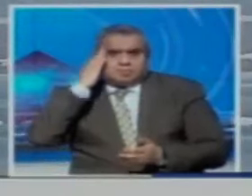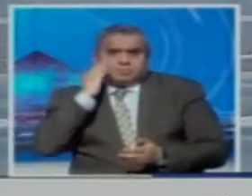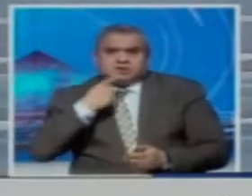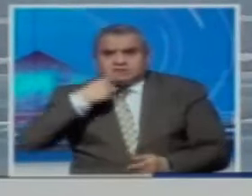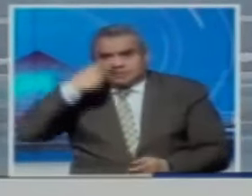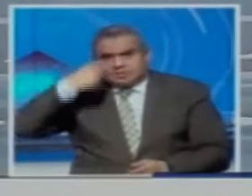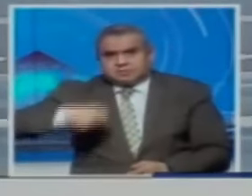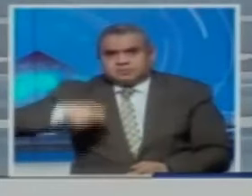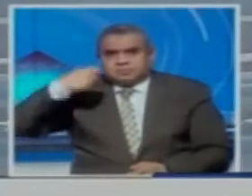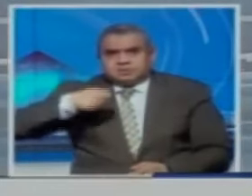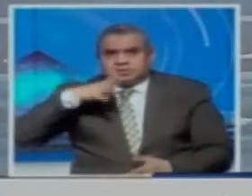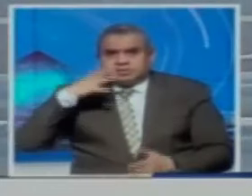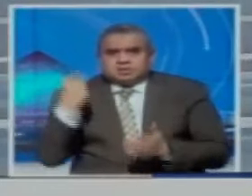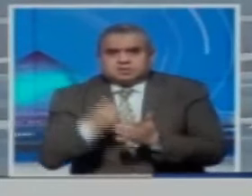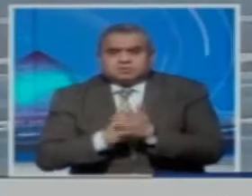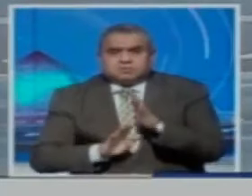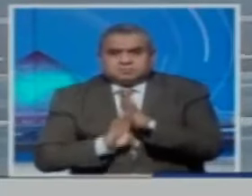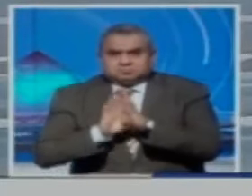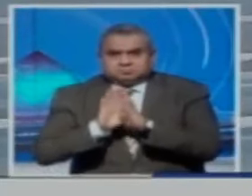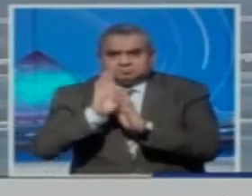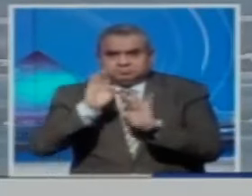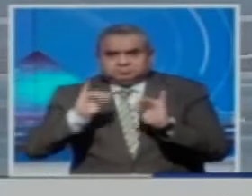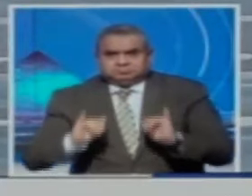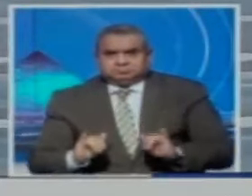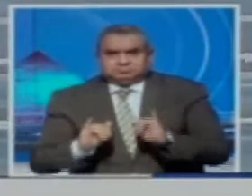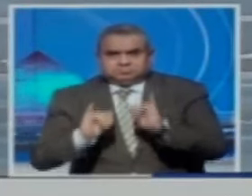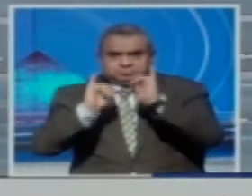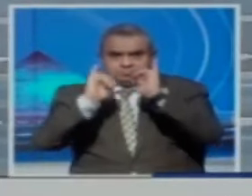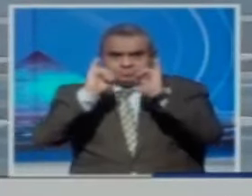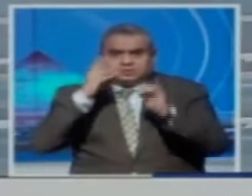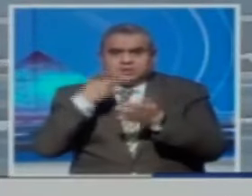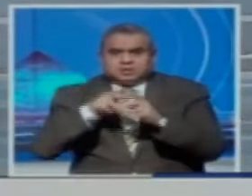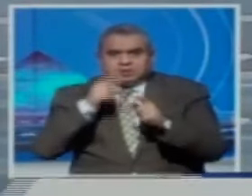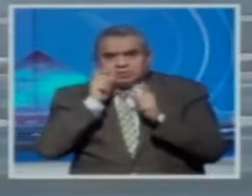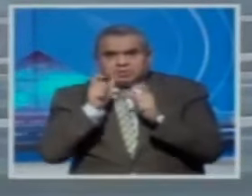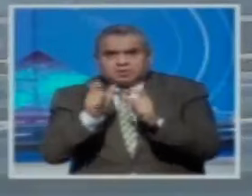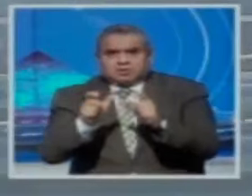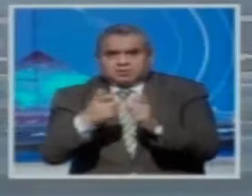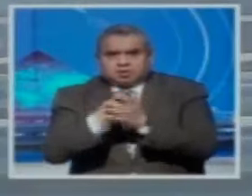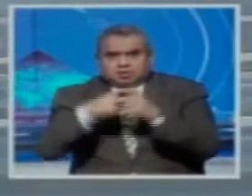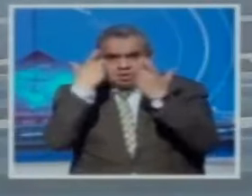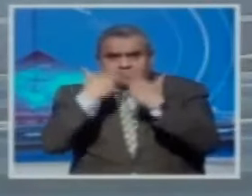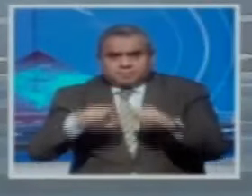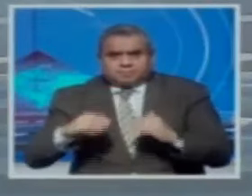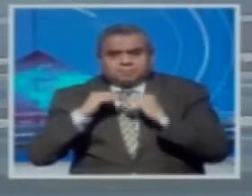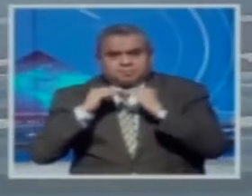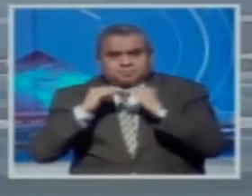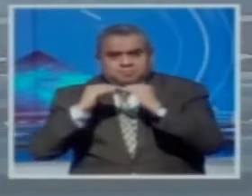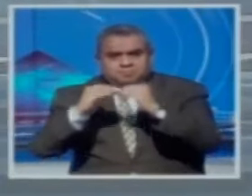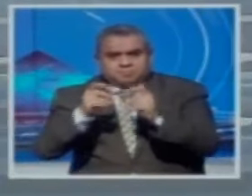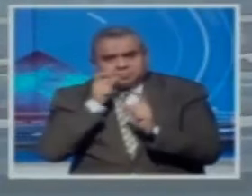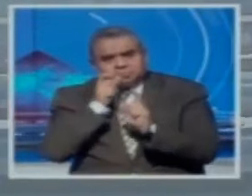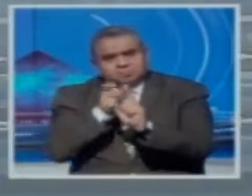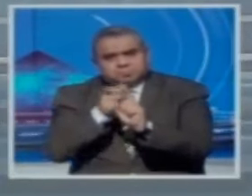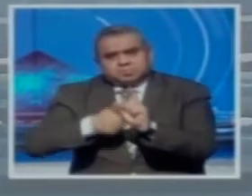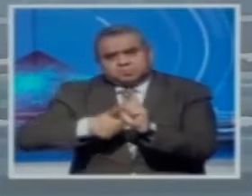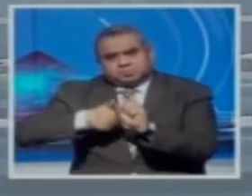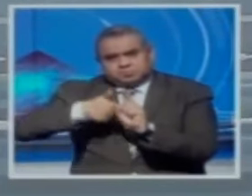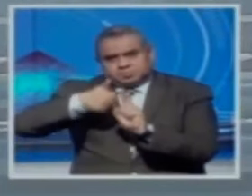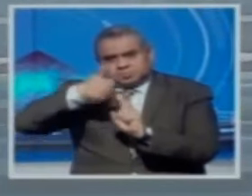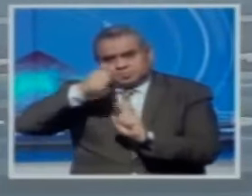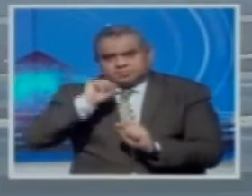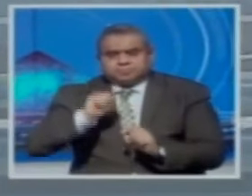التهاني وخالص الأمنيات بدوام التوفيق والسداد، داعيا المولى عز وجل أن يحفظ لبلادنا الغالية